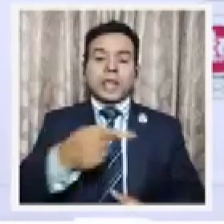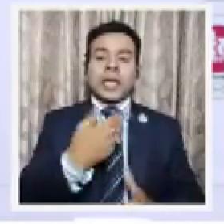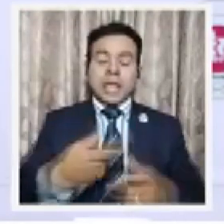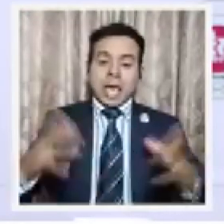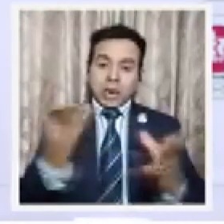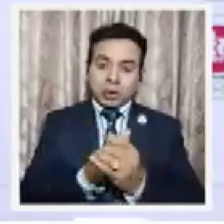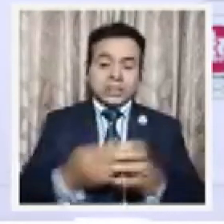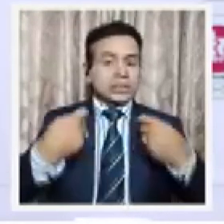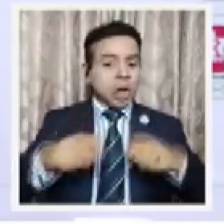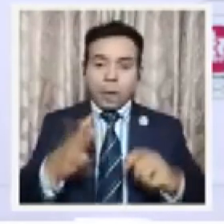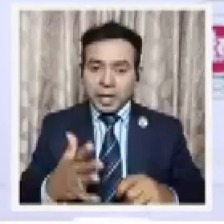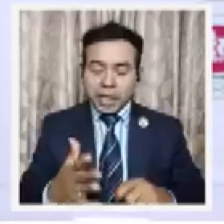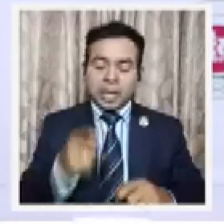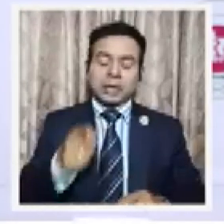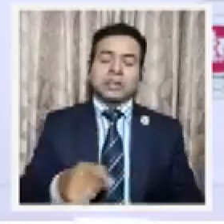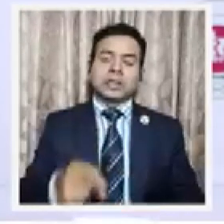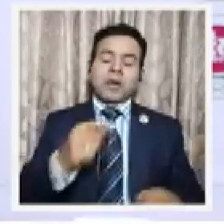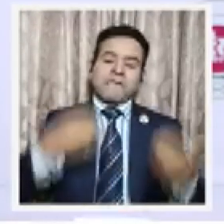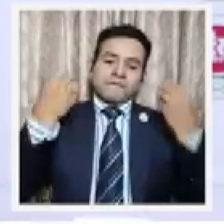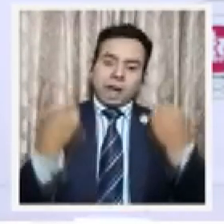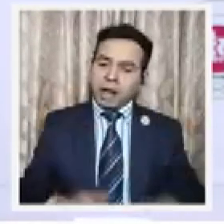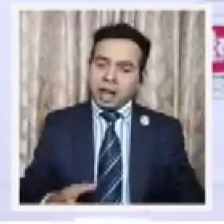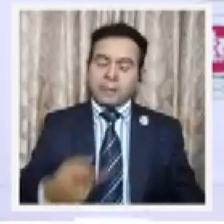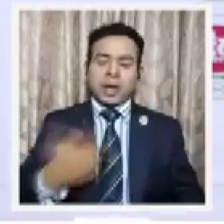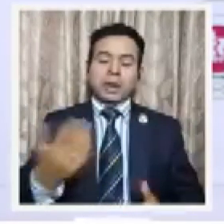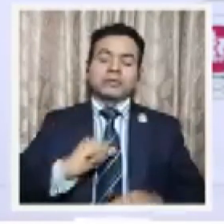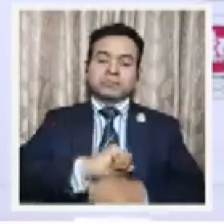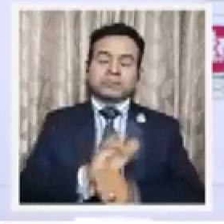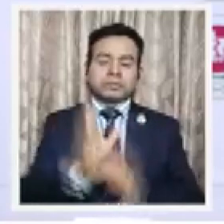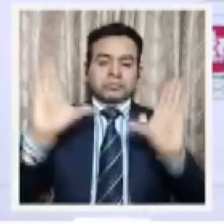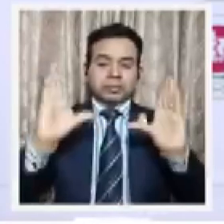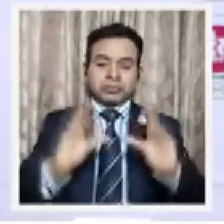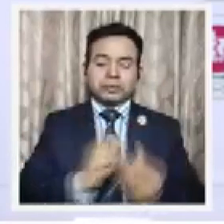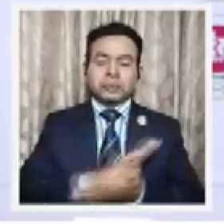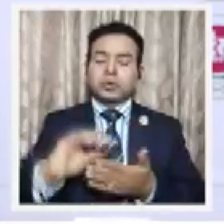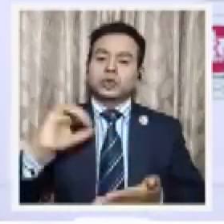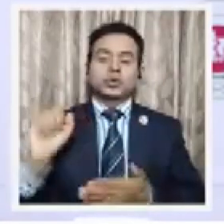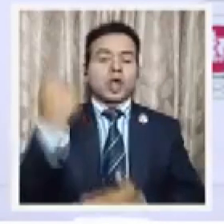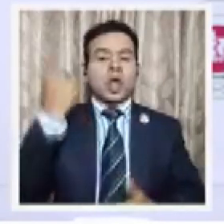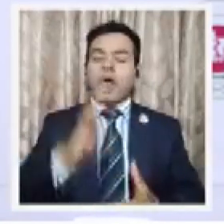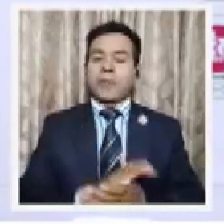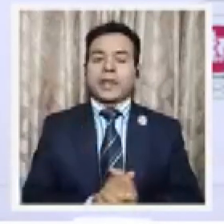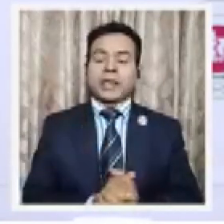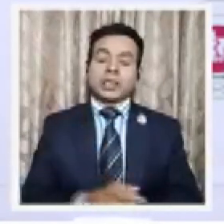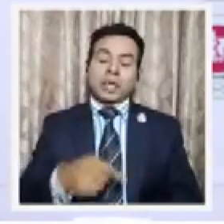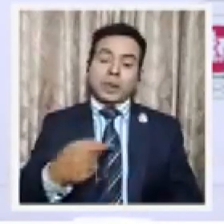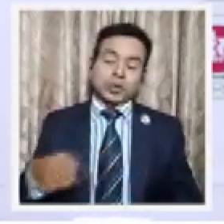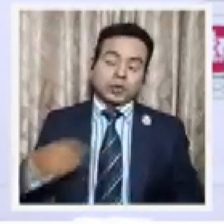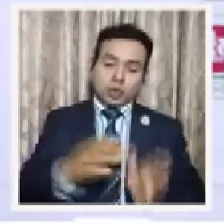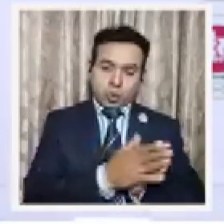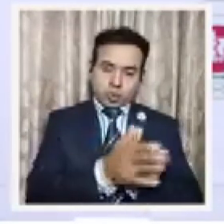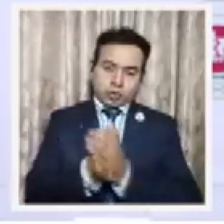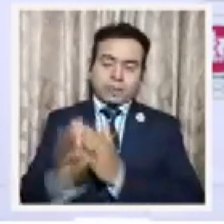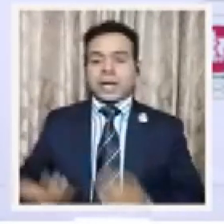সবার সমন্বিত প্রচেষ্টা ছাড়া শুধুমাত্র যারা কাজ করে যাচ্ছেন তাদের পক্ষে এই রোগ প্রতিরোধ সম্ভব না